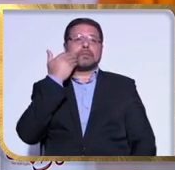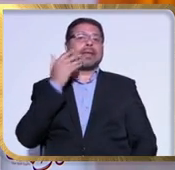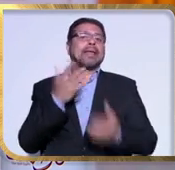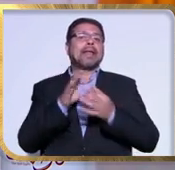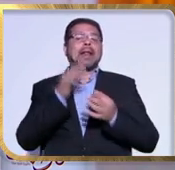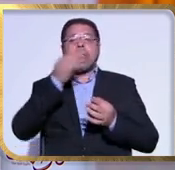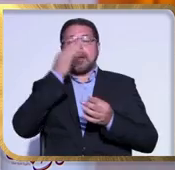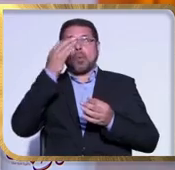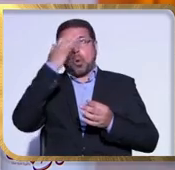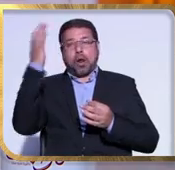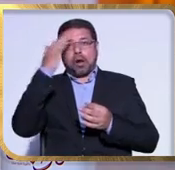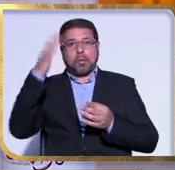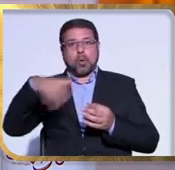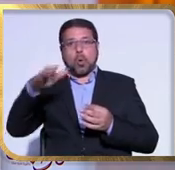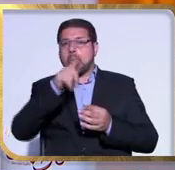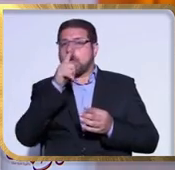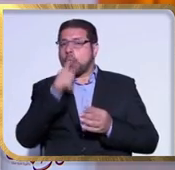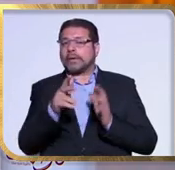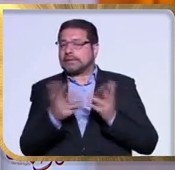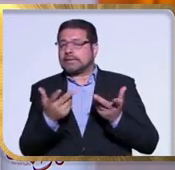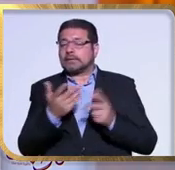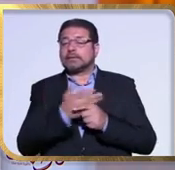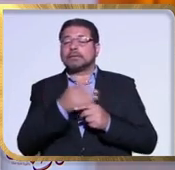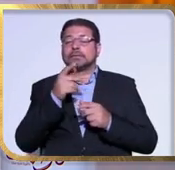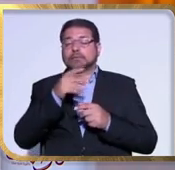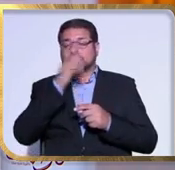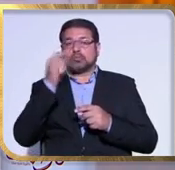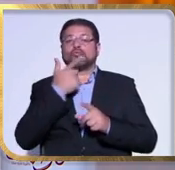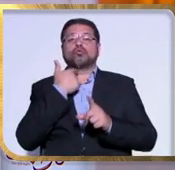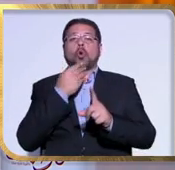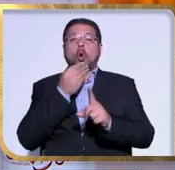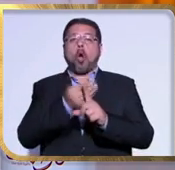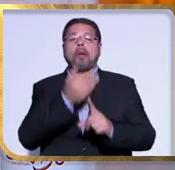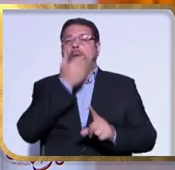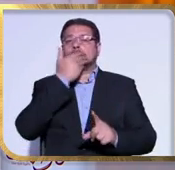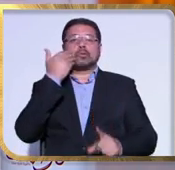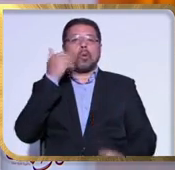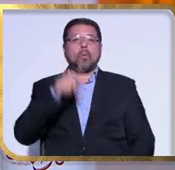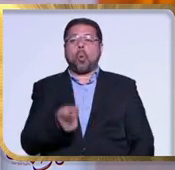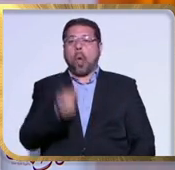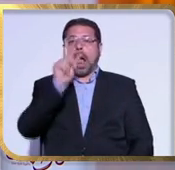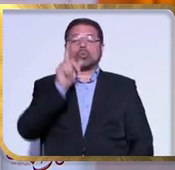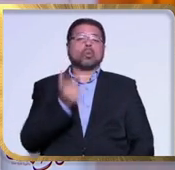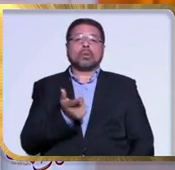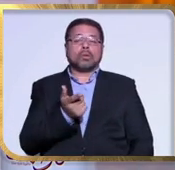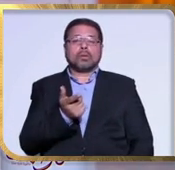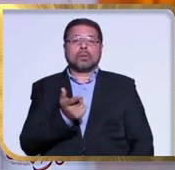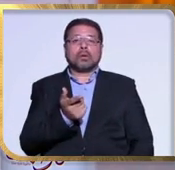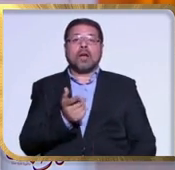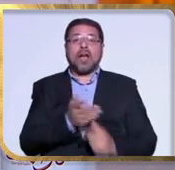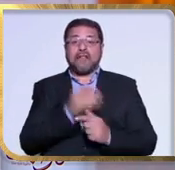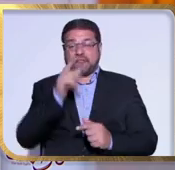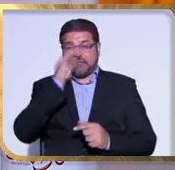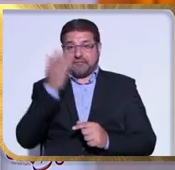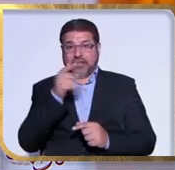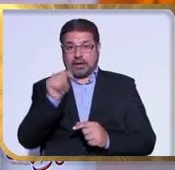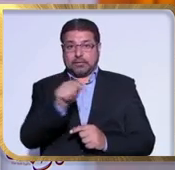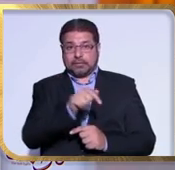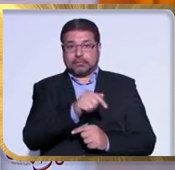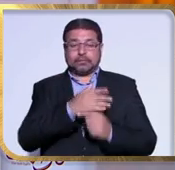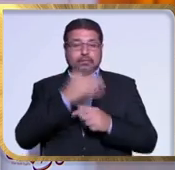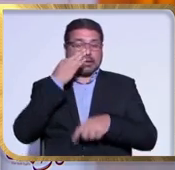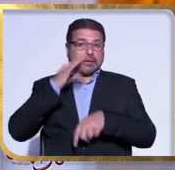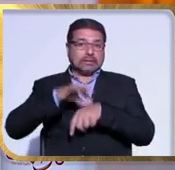كلام الفقهاء و انك لما تحب تصوم يوم الجمعه لوحده في حاله